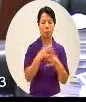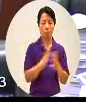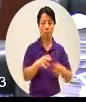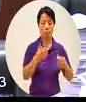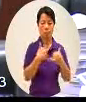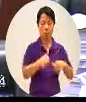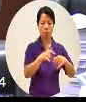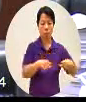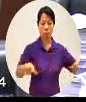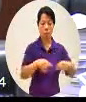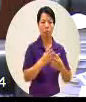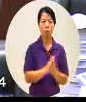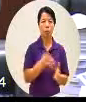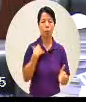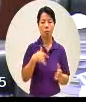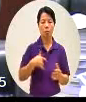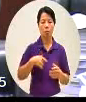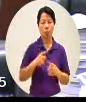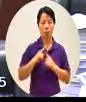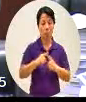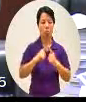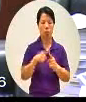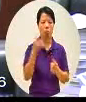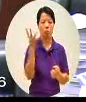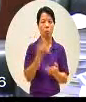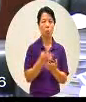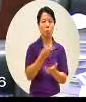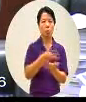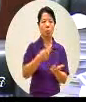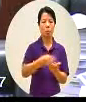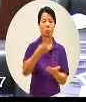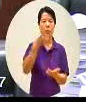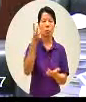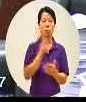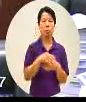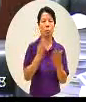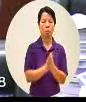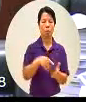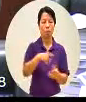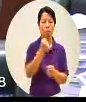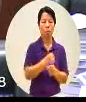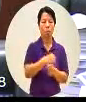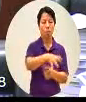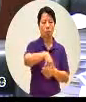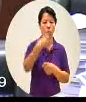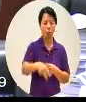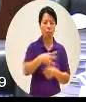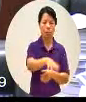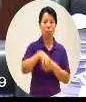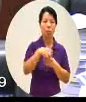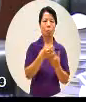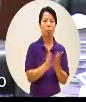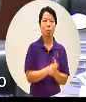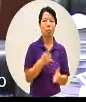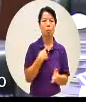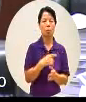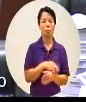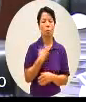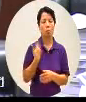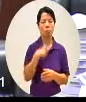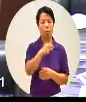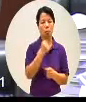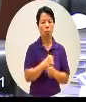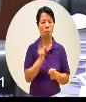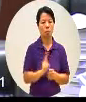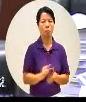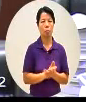我骑行得会勘察盖啊，会痛，一改再改，再施工了还去改，本席真的不知道你们在做什么